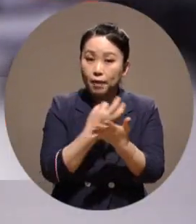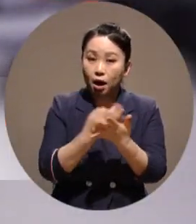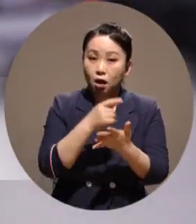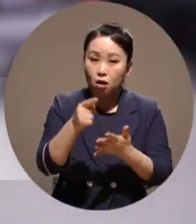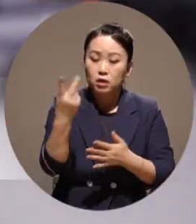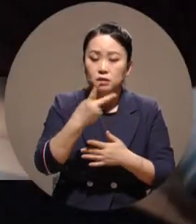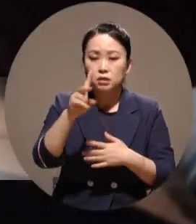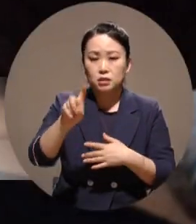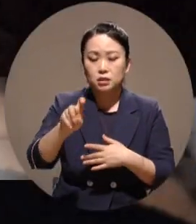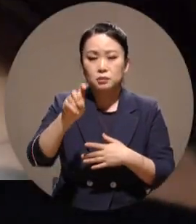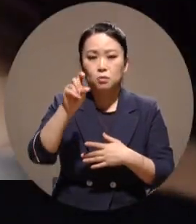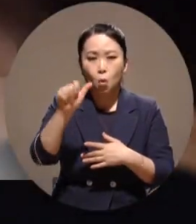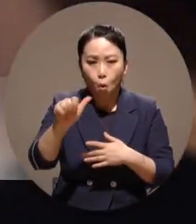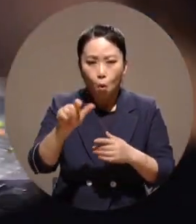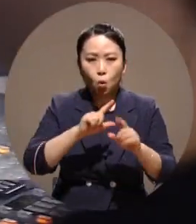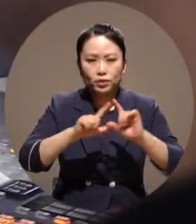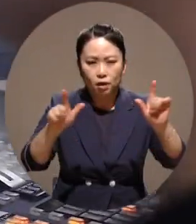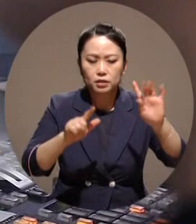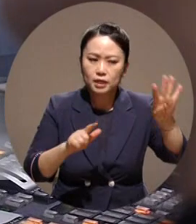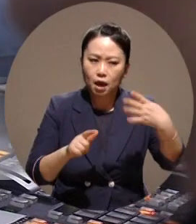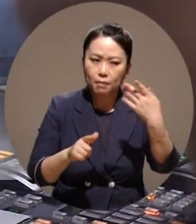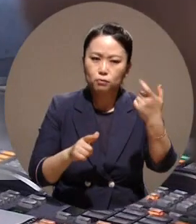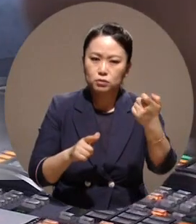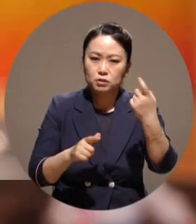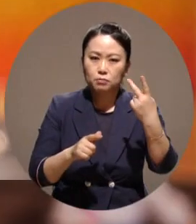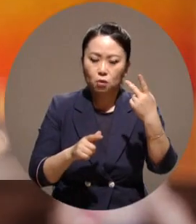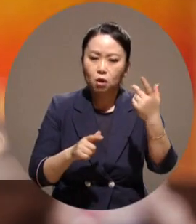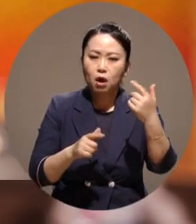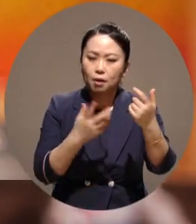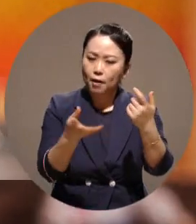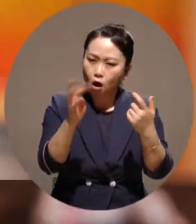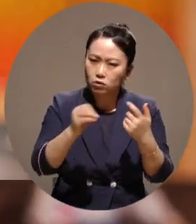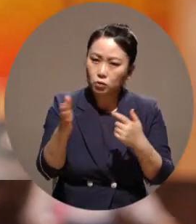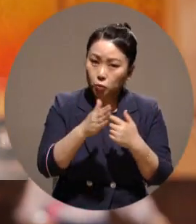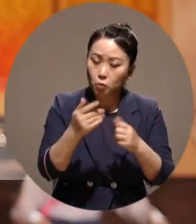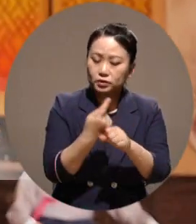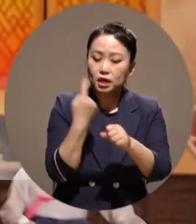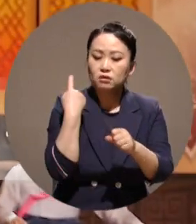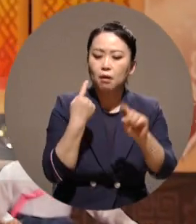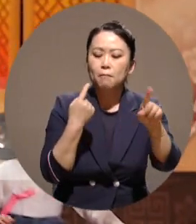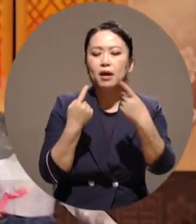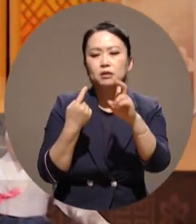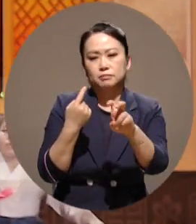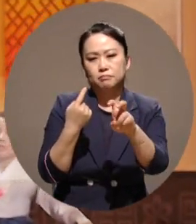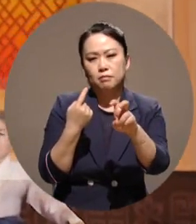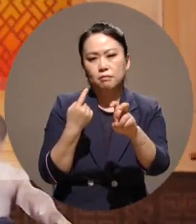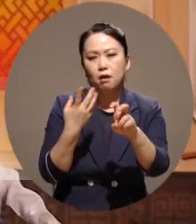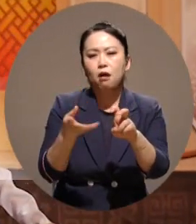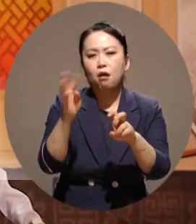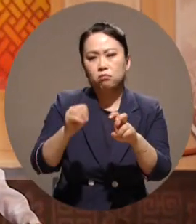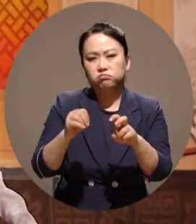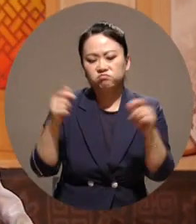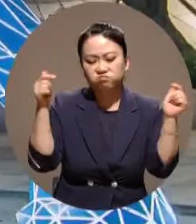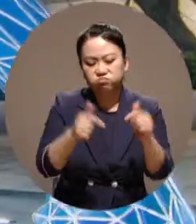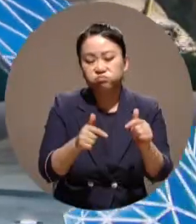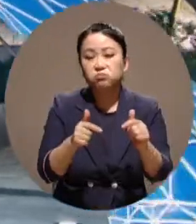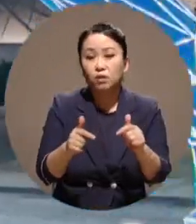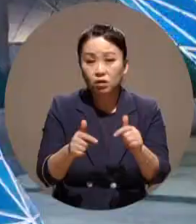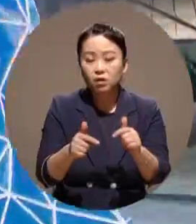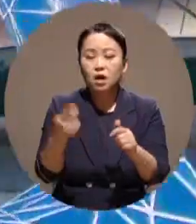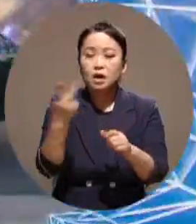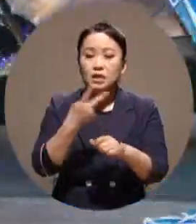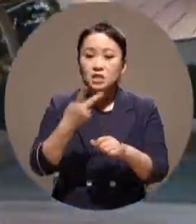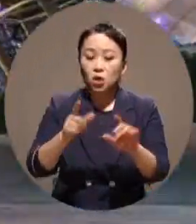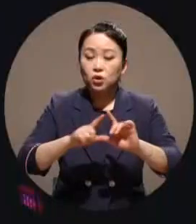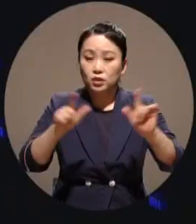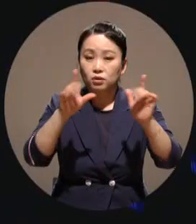2015년 462억 원에서 해마다 감소해 지난해 120억 원으로 4분의 1 토막이 났습니다.